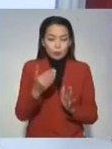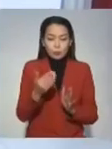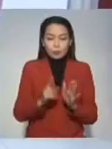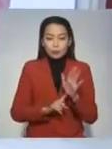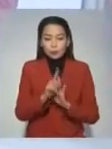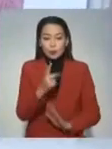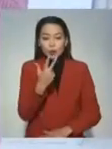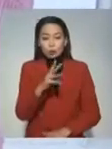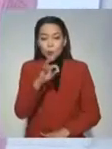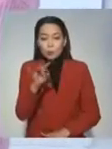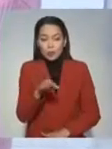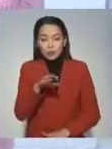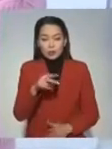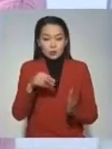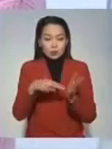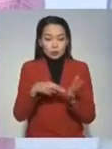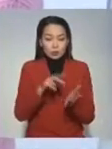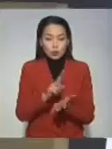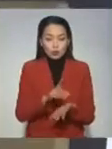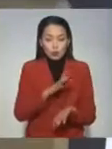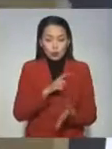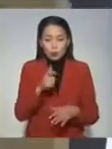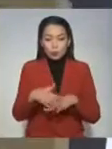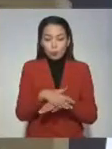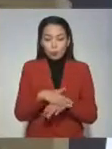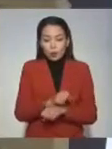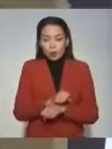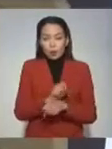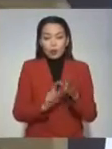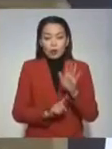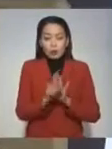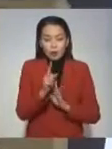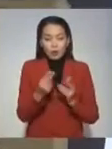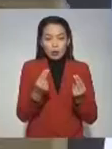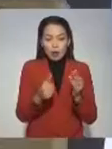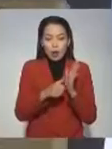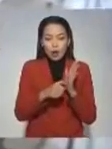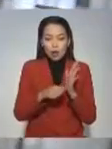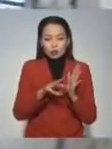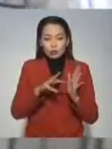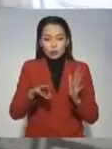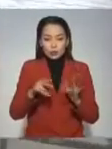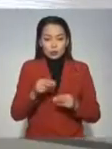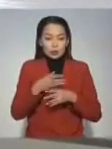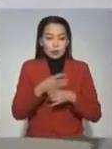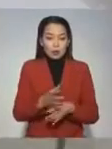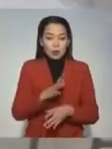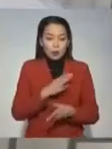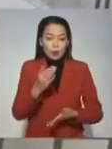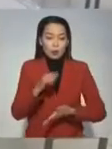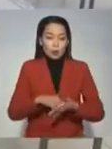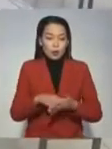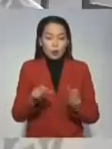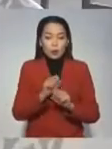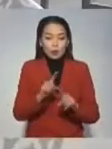қаражат 3 миллиард теңгенің шамасында болған. Халық арасында шу шыққан соң қаржыны 600 миллионға қысқартыпты. Осының салдарынан қазір